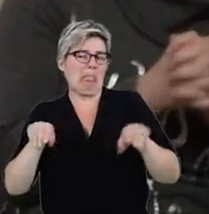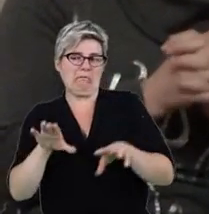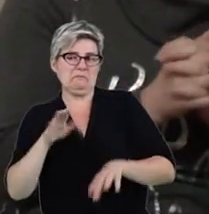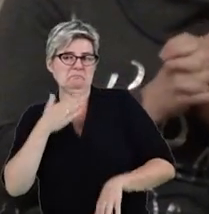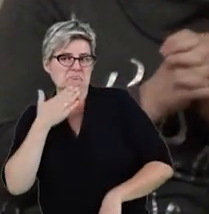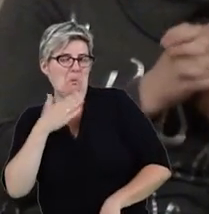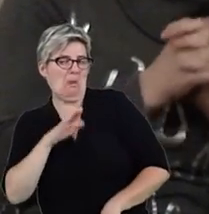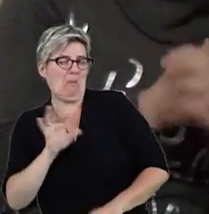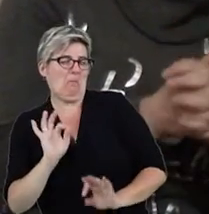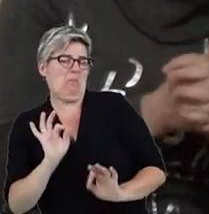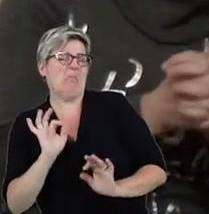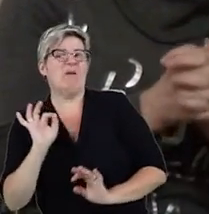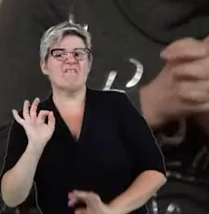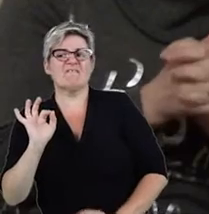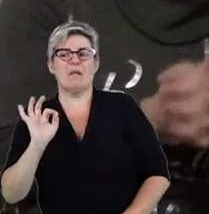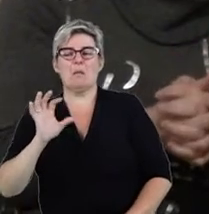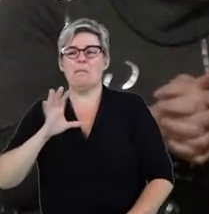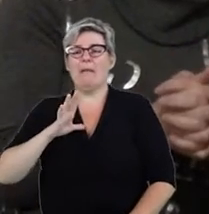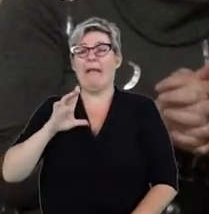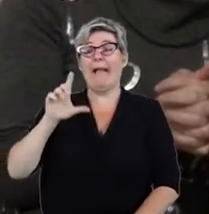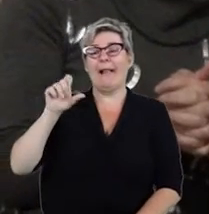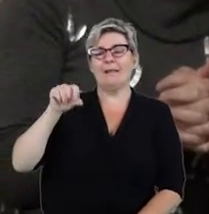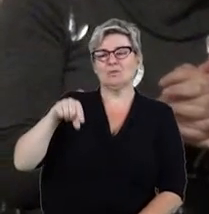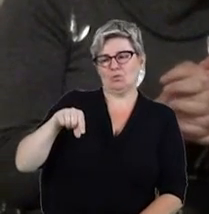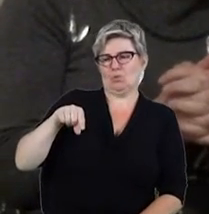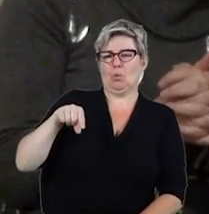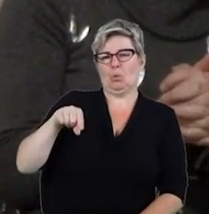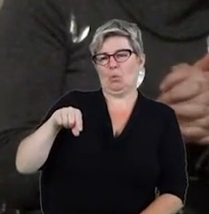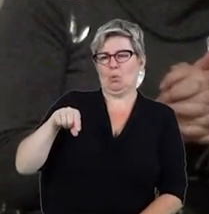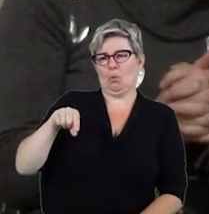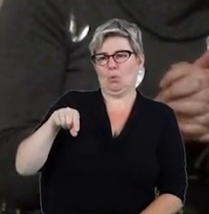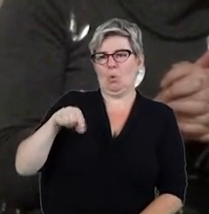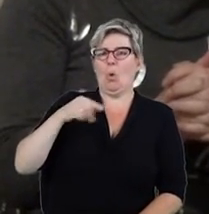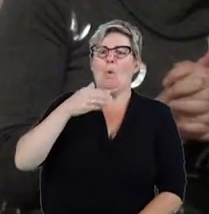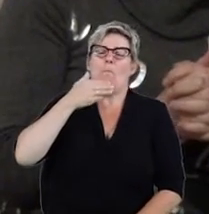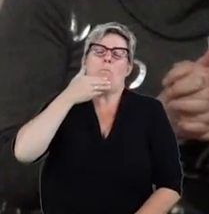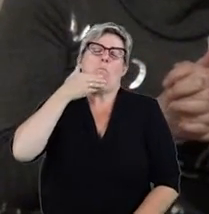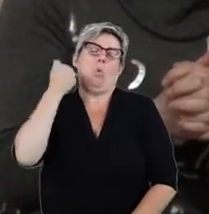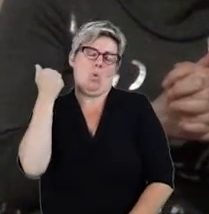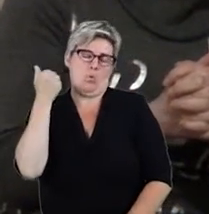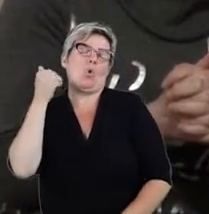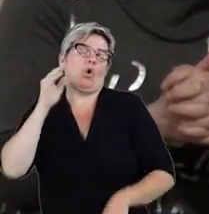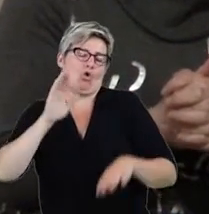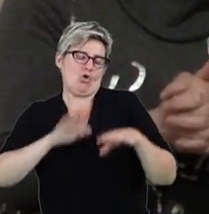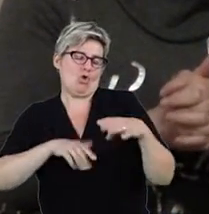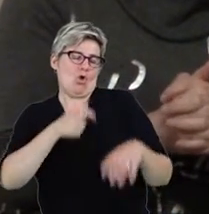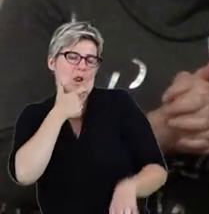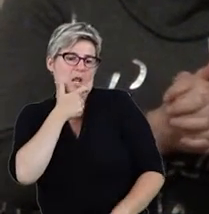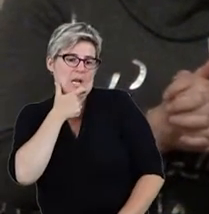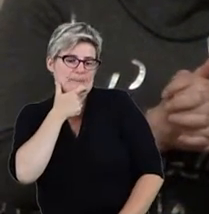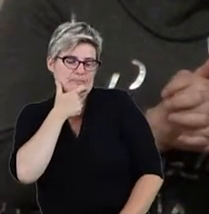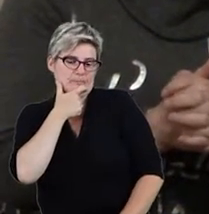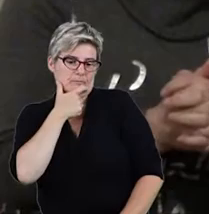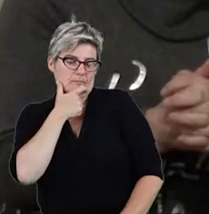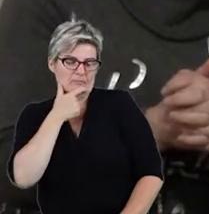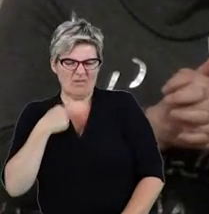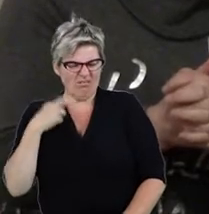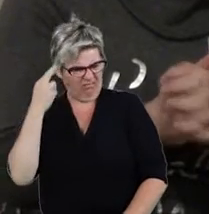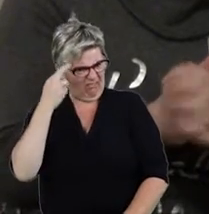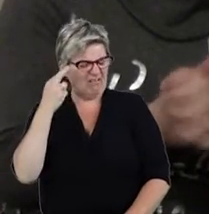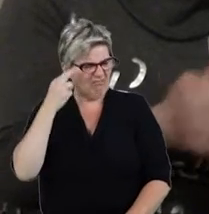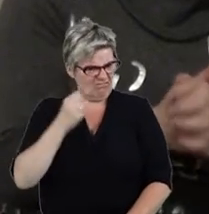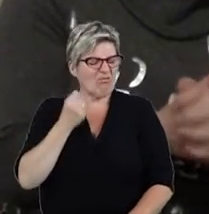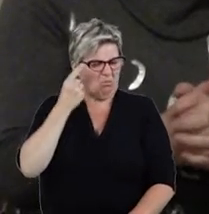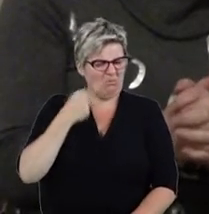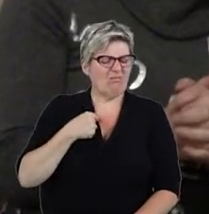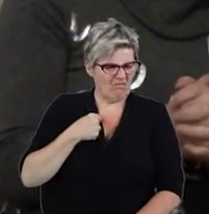la LSQ, peut-être qu'elle ne la maîtrise pas parfaitement, mais mieux que l'anglais. Beaucoup mieux que l'anglais. Puis